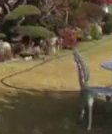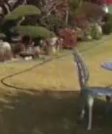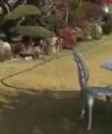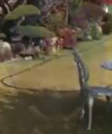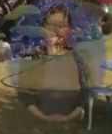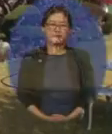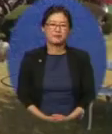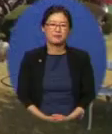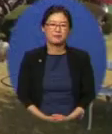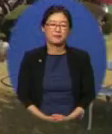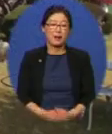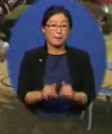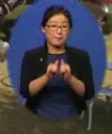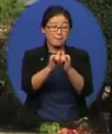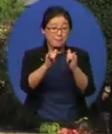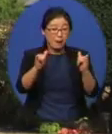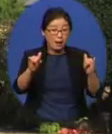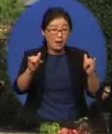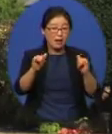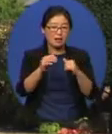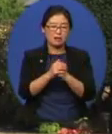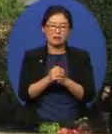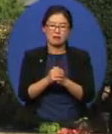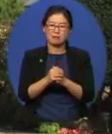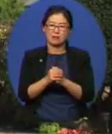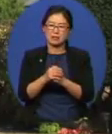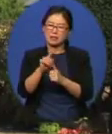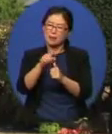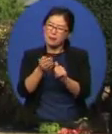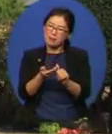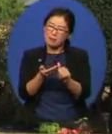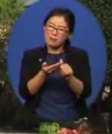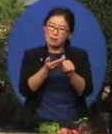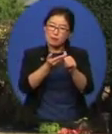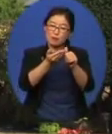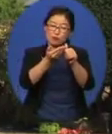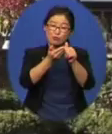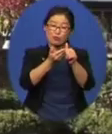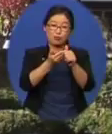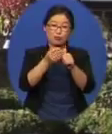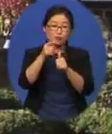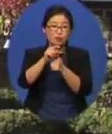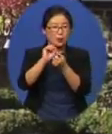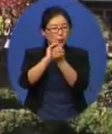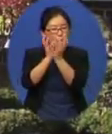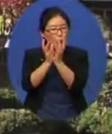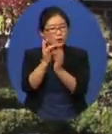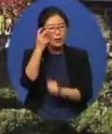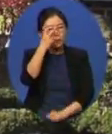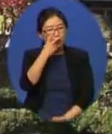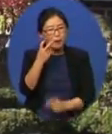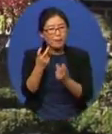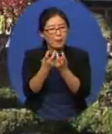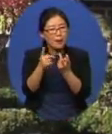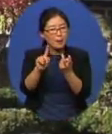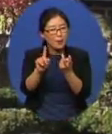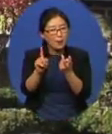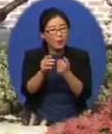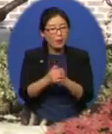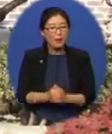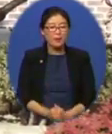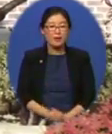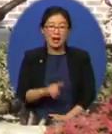그런데 인간의 손에서 인위적으로 길러지는 야생화는 어떻게 관리가 될까? 지금부터 그